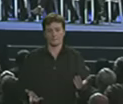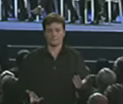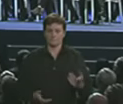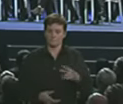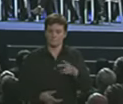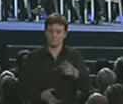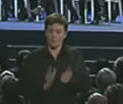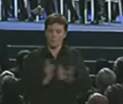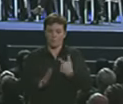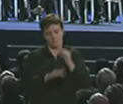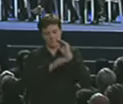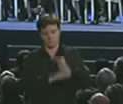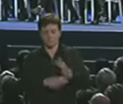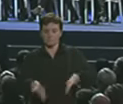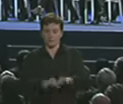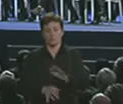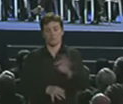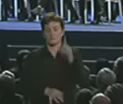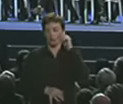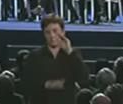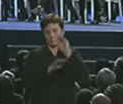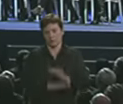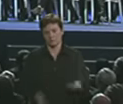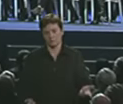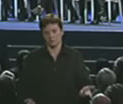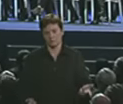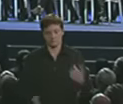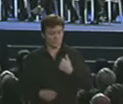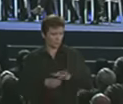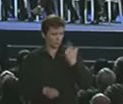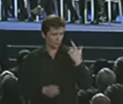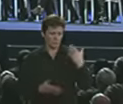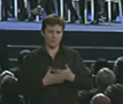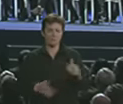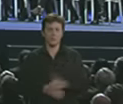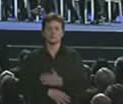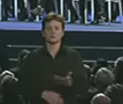la défense de la République comme rôle. Sur les deux dernières années,